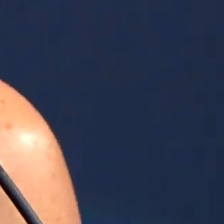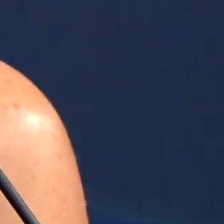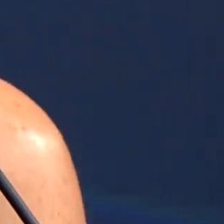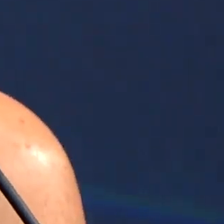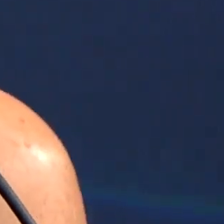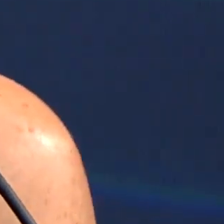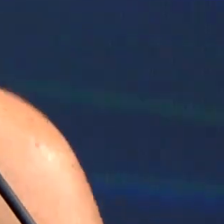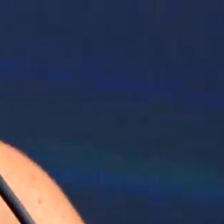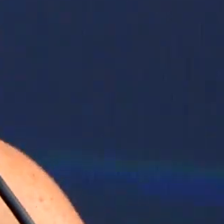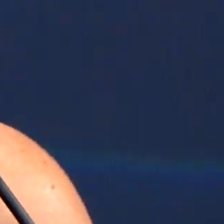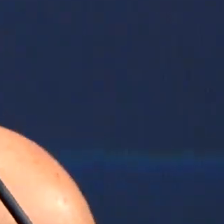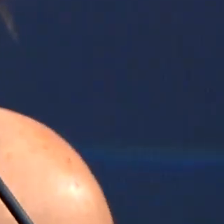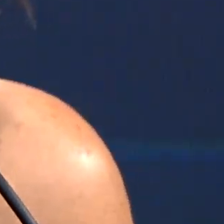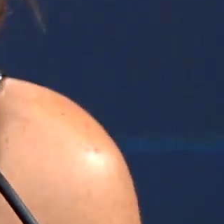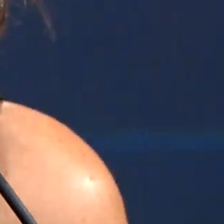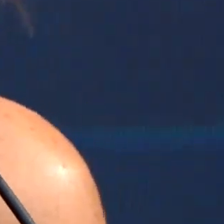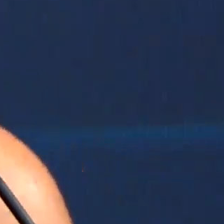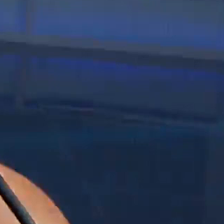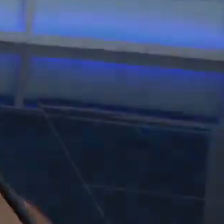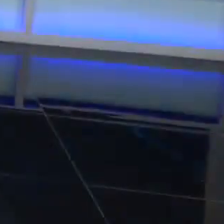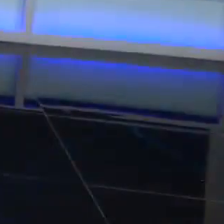Elle a, elle a, elle a.